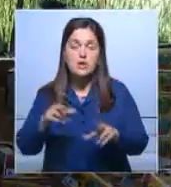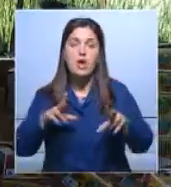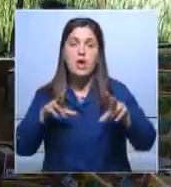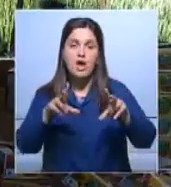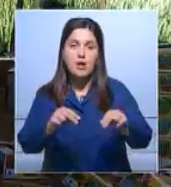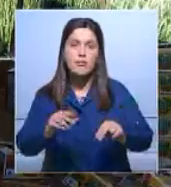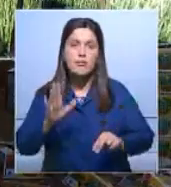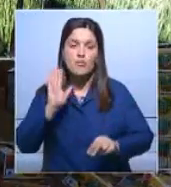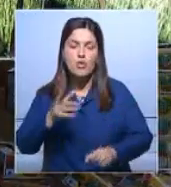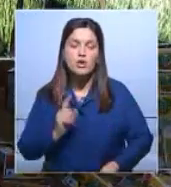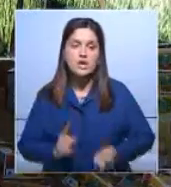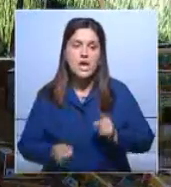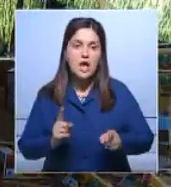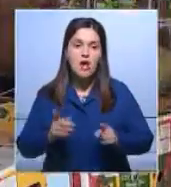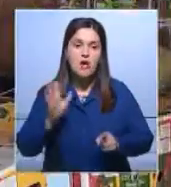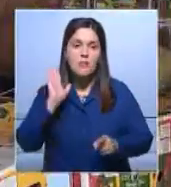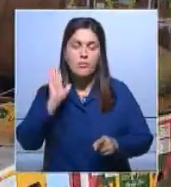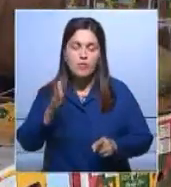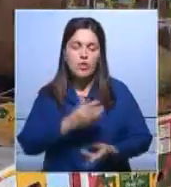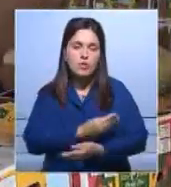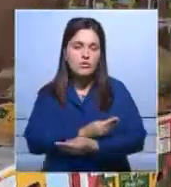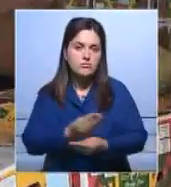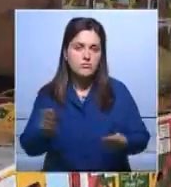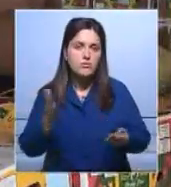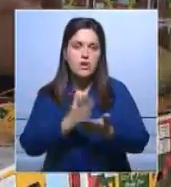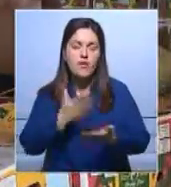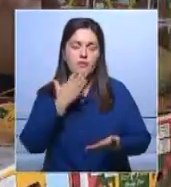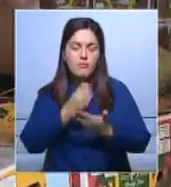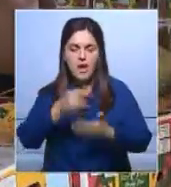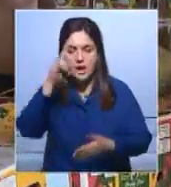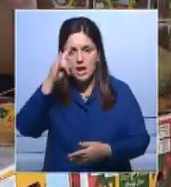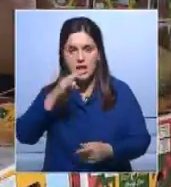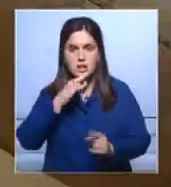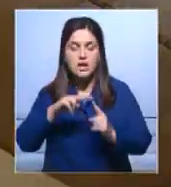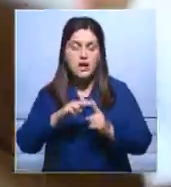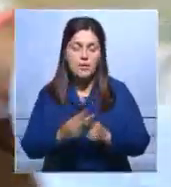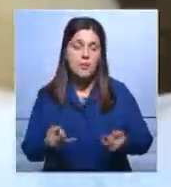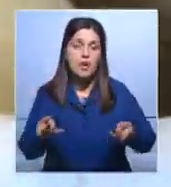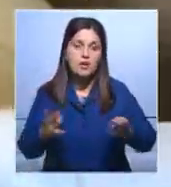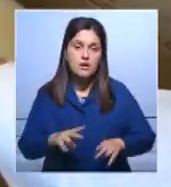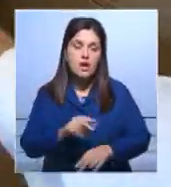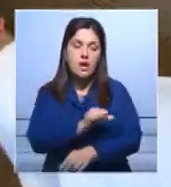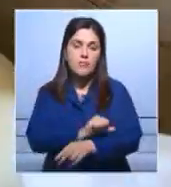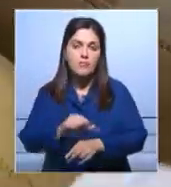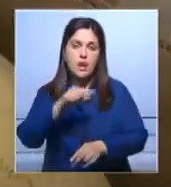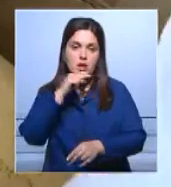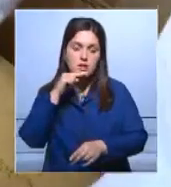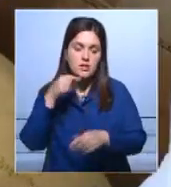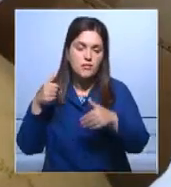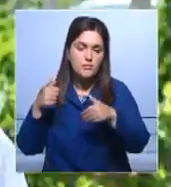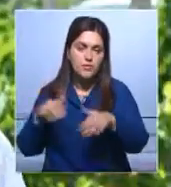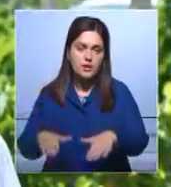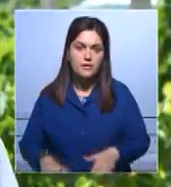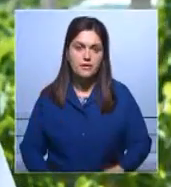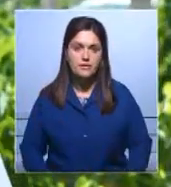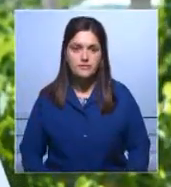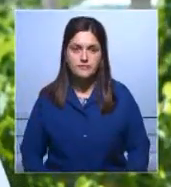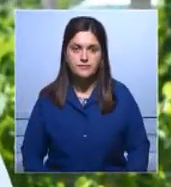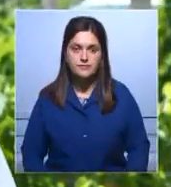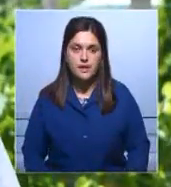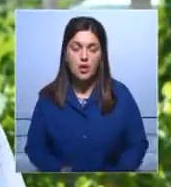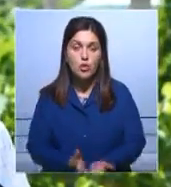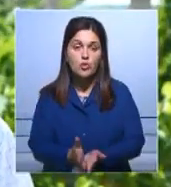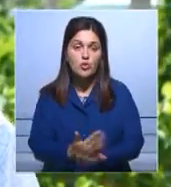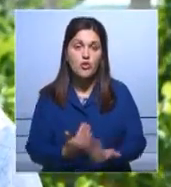покупателям настоящий ягодный рай. Часть урожая уйдет на свой казахстанский рынок, остальную отправят в Россию. Урожайность в этом